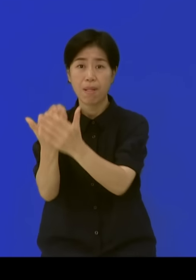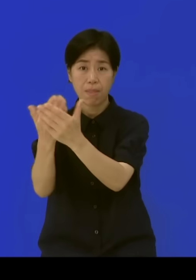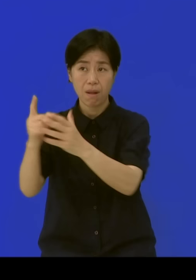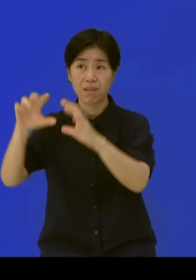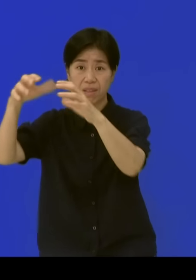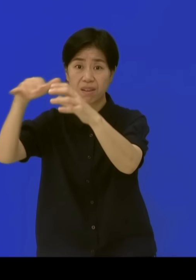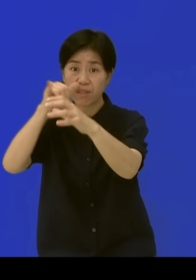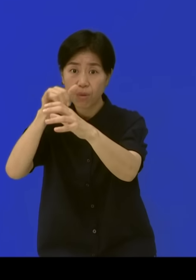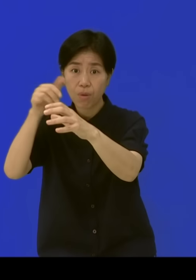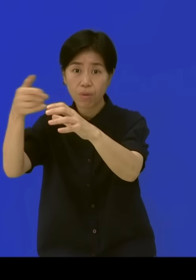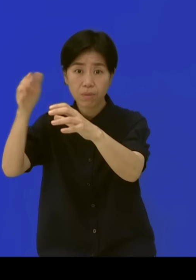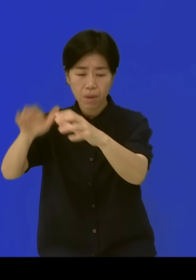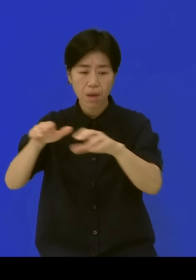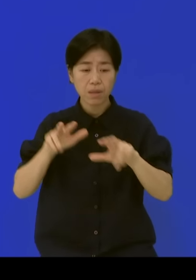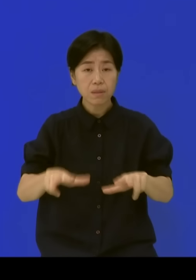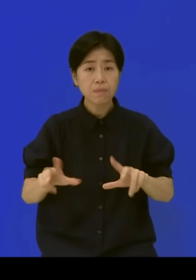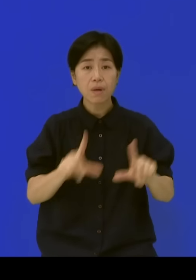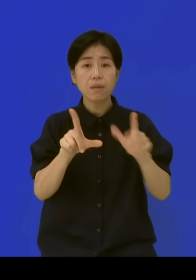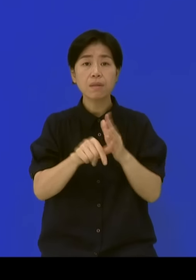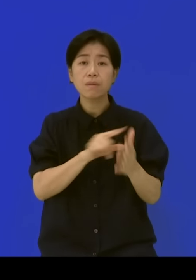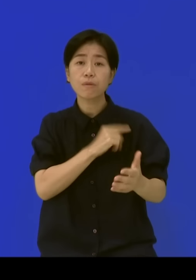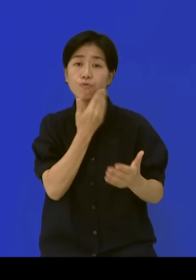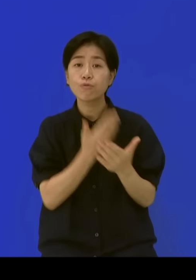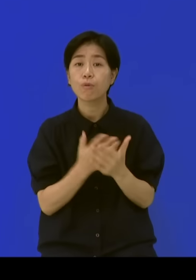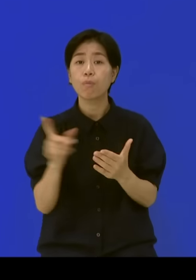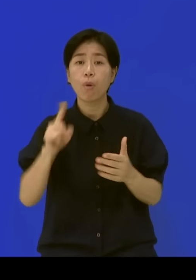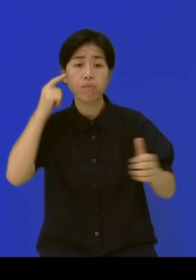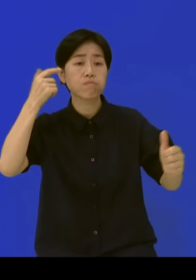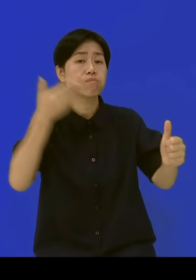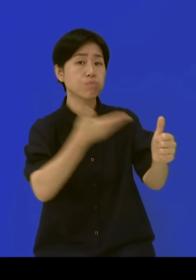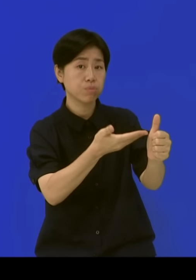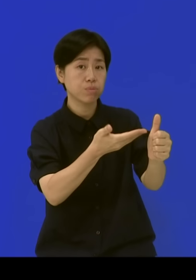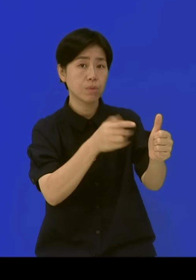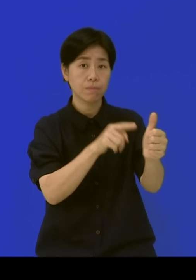무엇이냐라고 물어보는 질문이었습니다. 그 질문에 유발 하라리라는 작가가